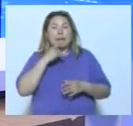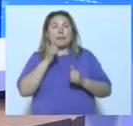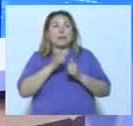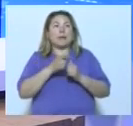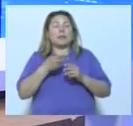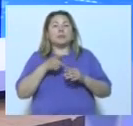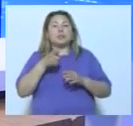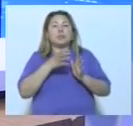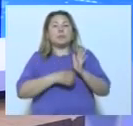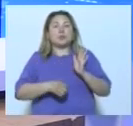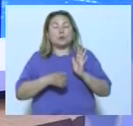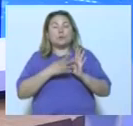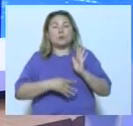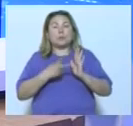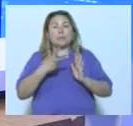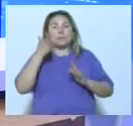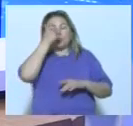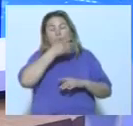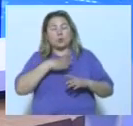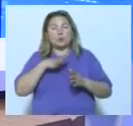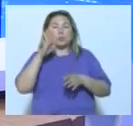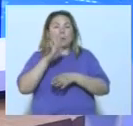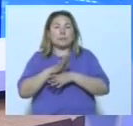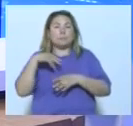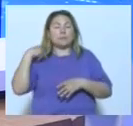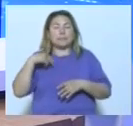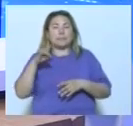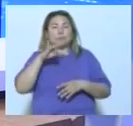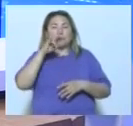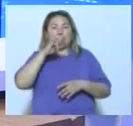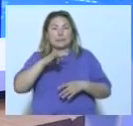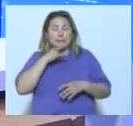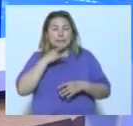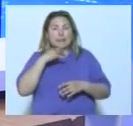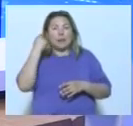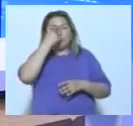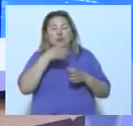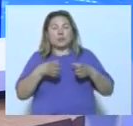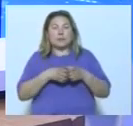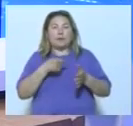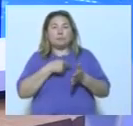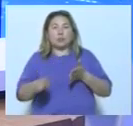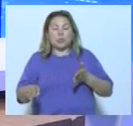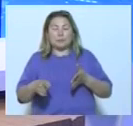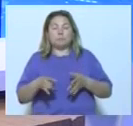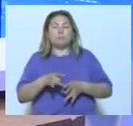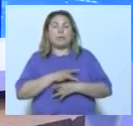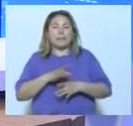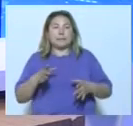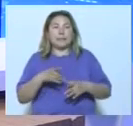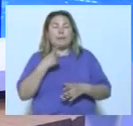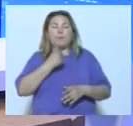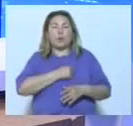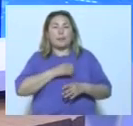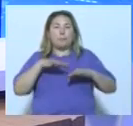дня 1993 года в соответствии с указом президента Республики Казахстан личный состав отмечает знаменательное событие. Для